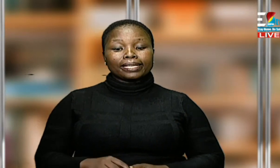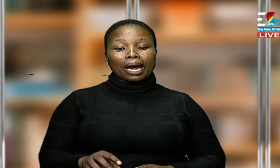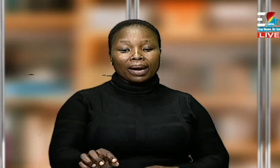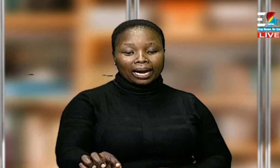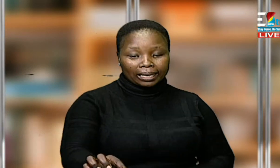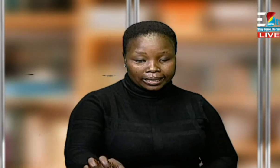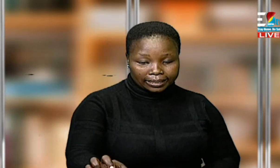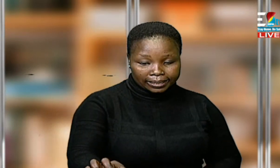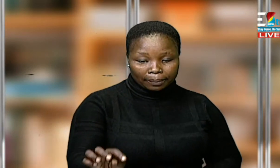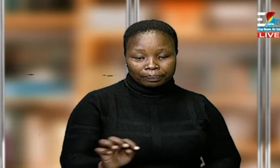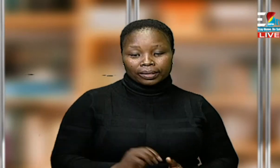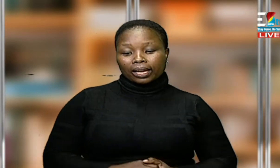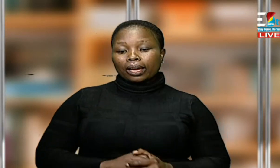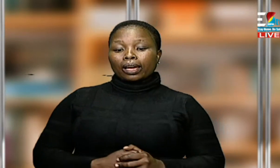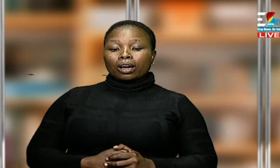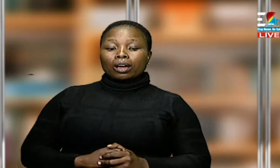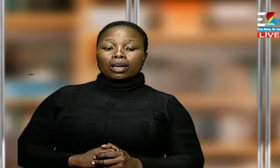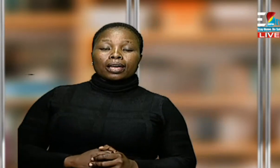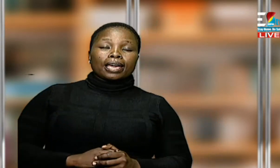lendzaba iyamangalisa